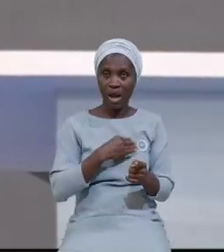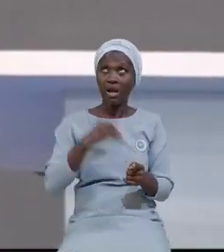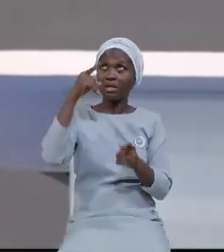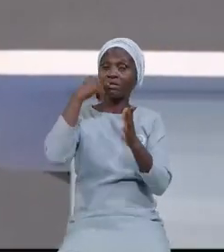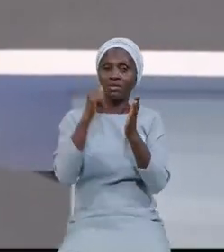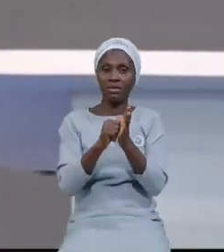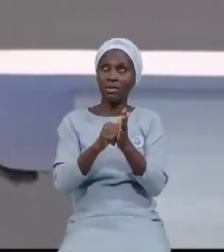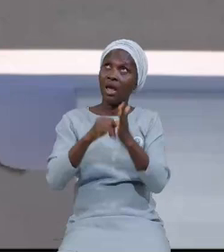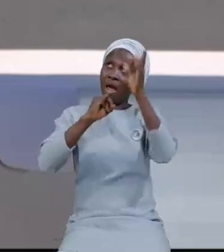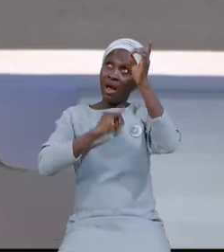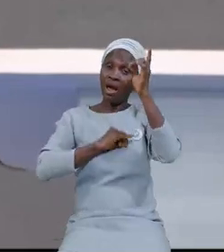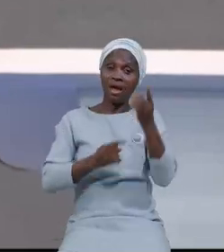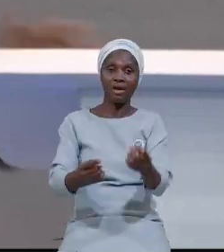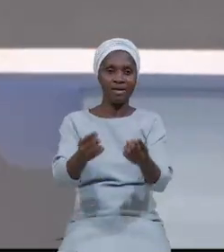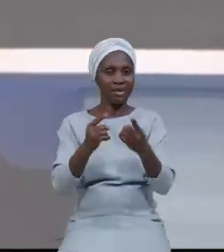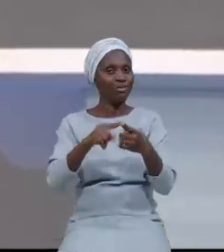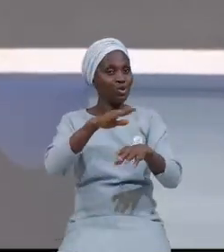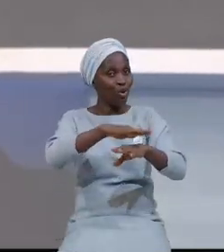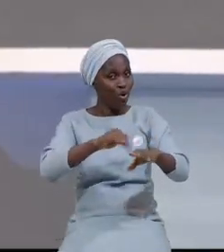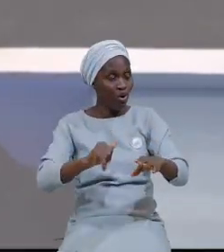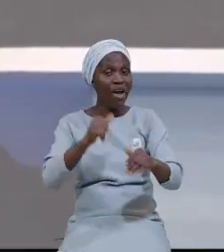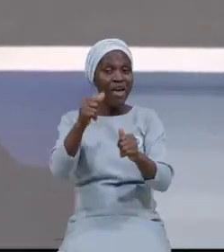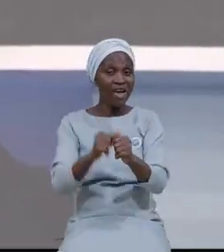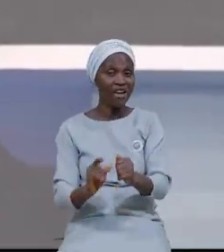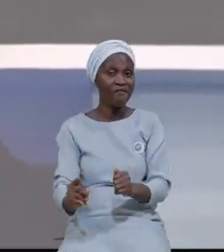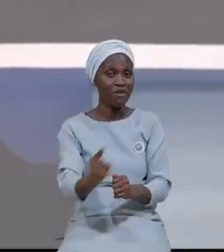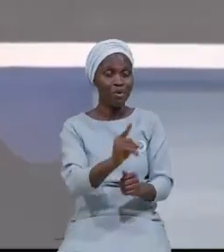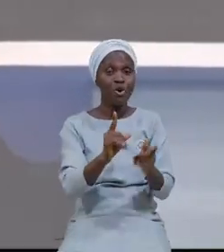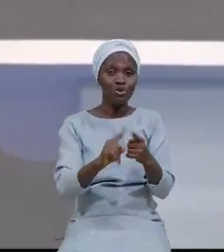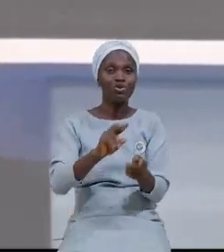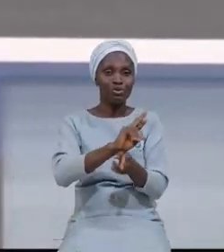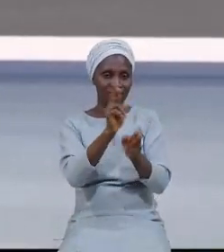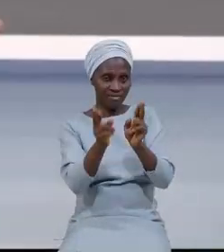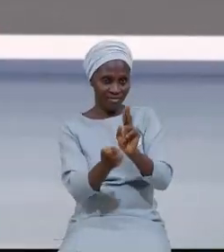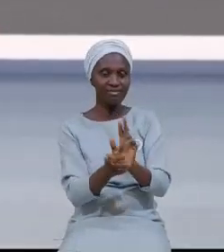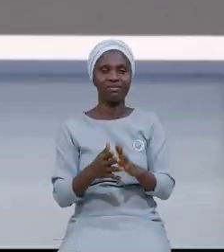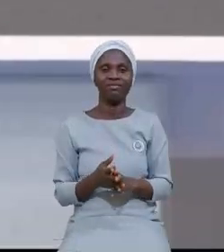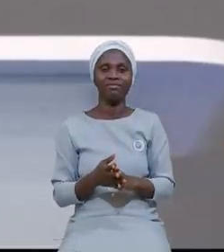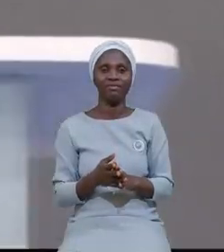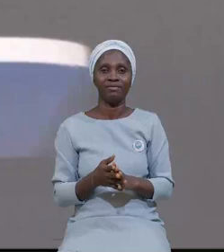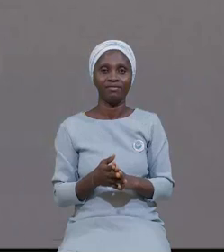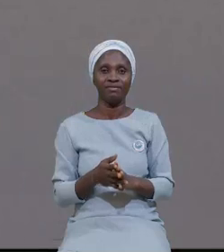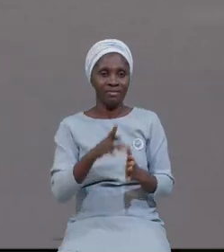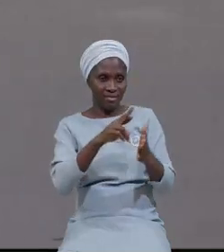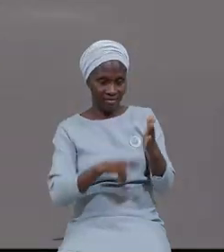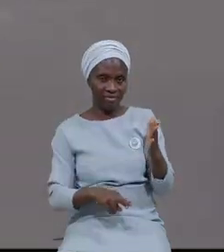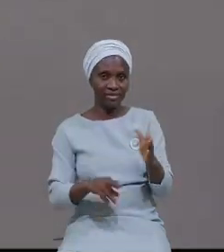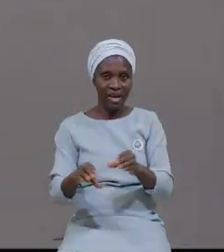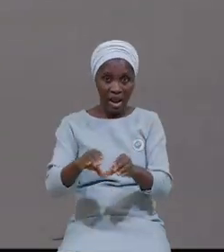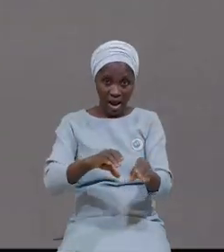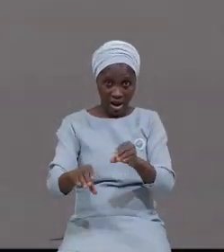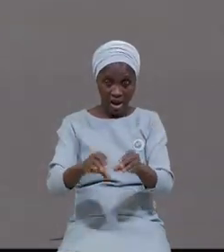dit je suis venu appeler quiconque à la tout le monde à la repentance